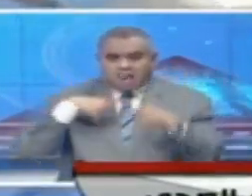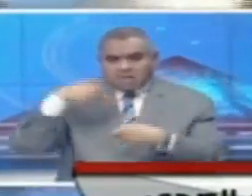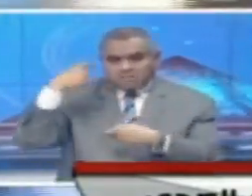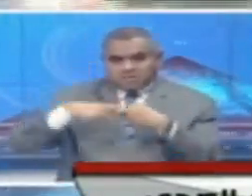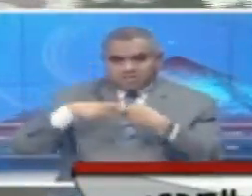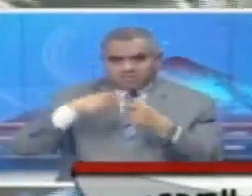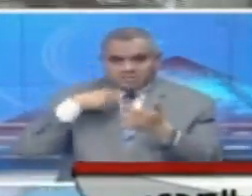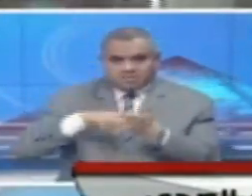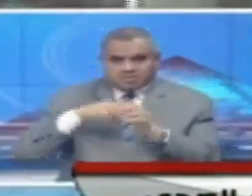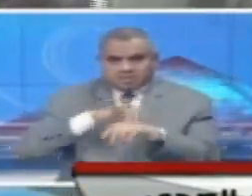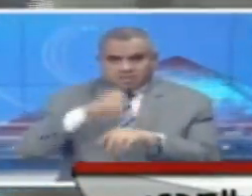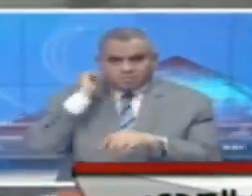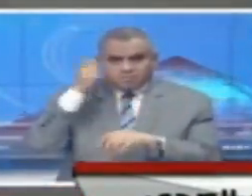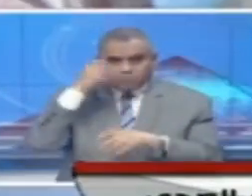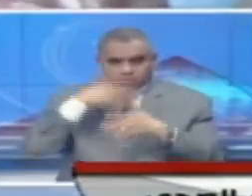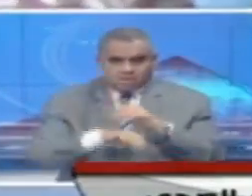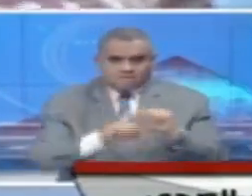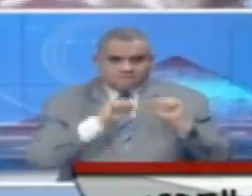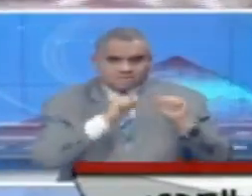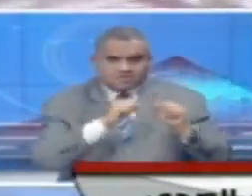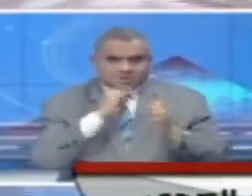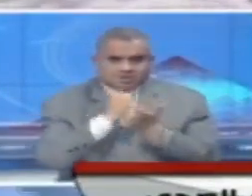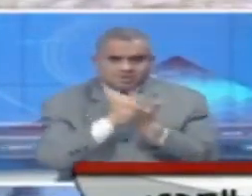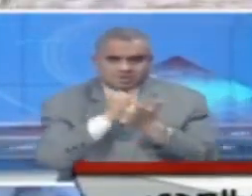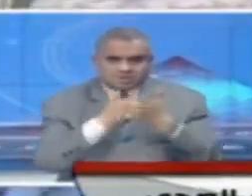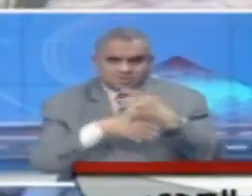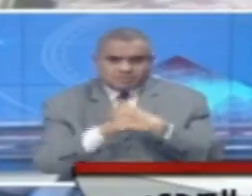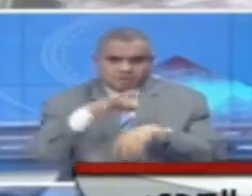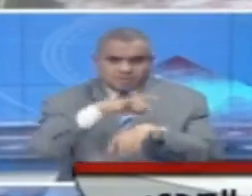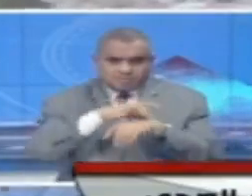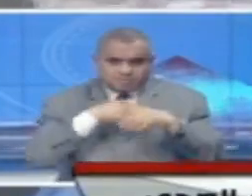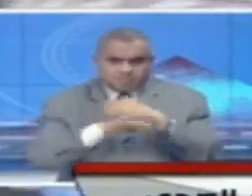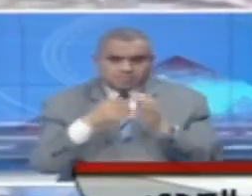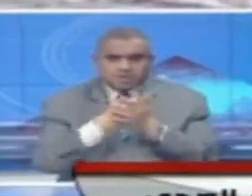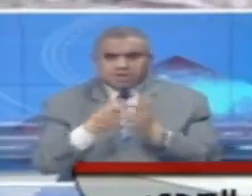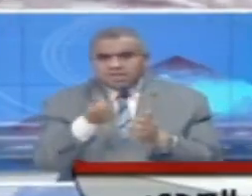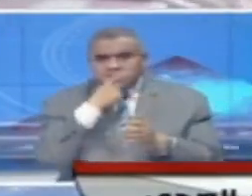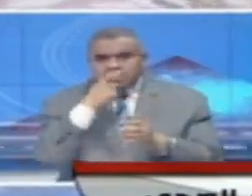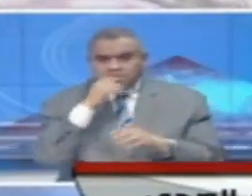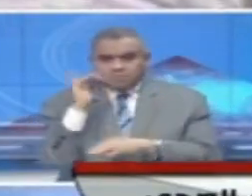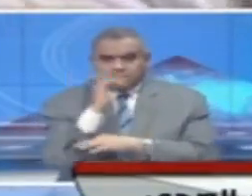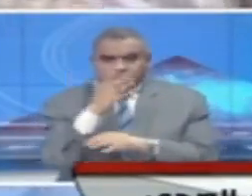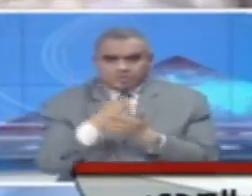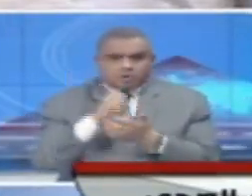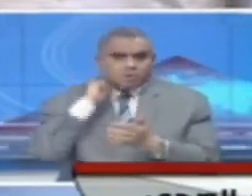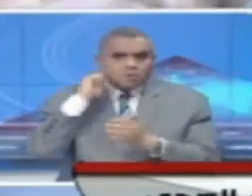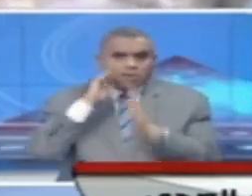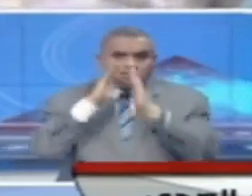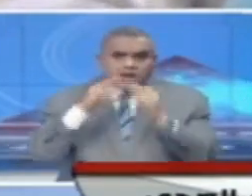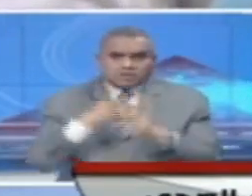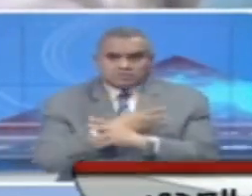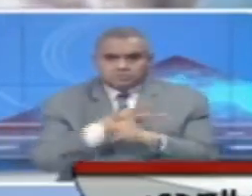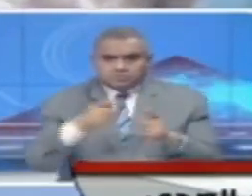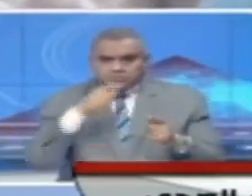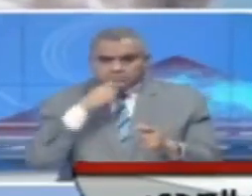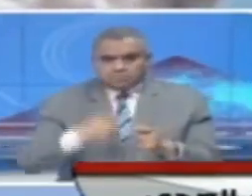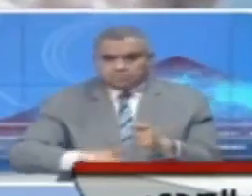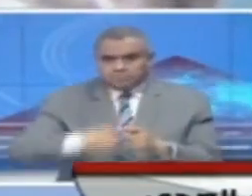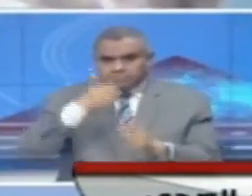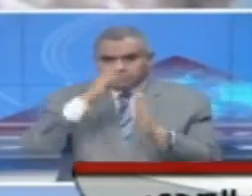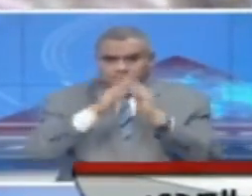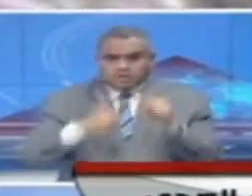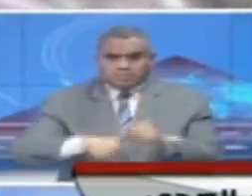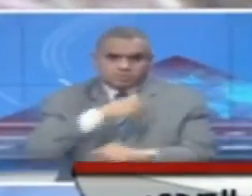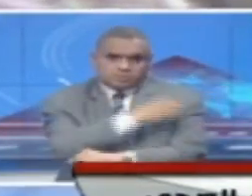خلال مستشفيات العزل التي خصصتها الدولة المصرية والقوافل العلاجية بمحافظة مصر كافة. وخاضت مصر تجربة